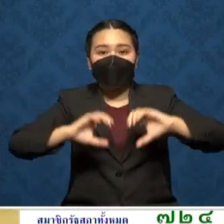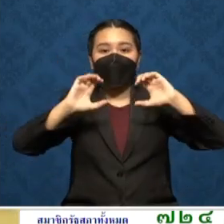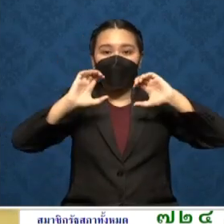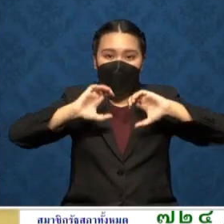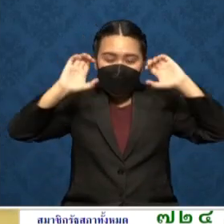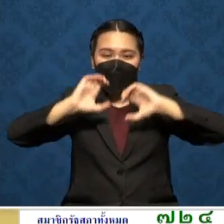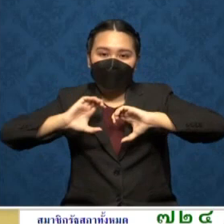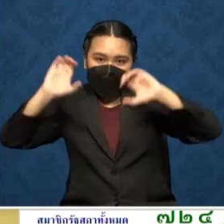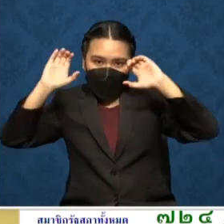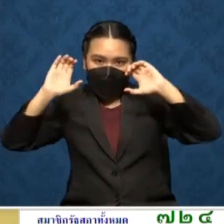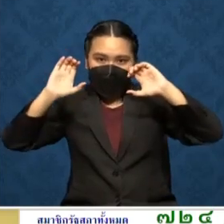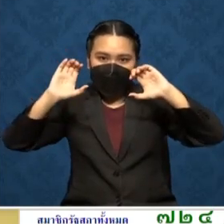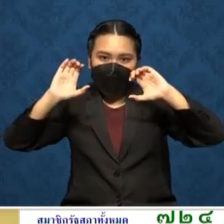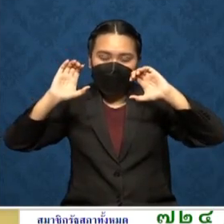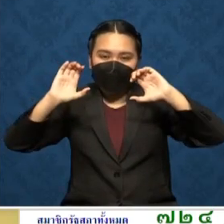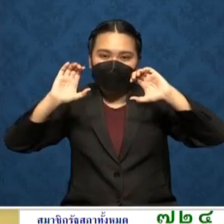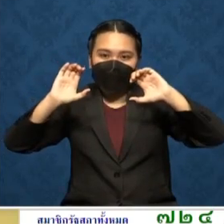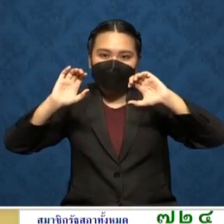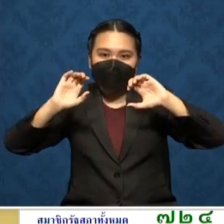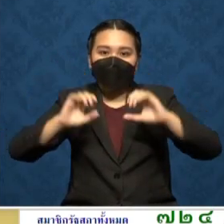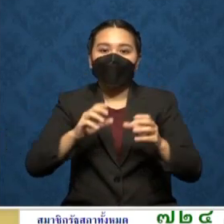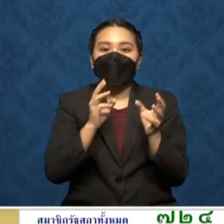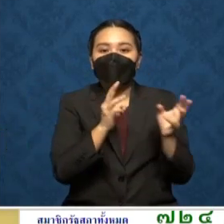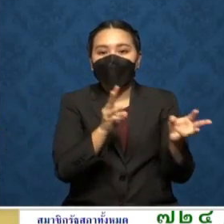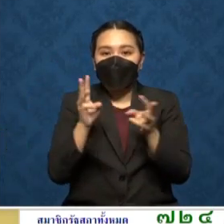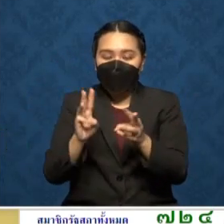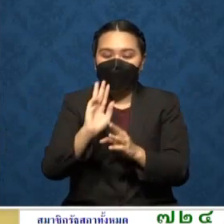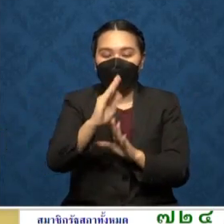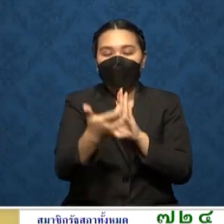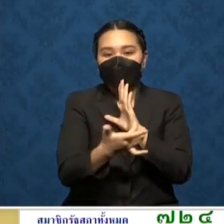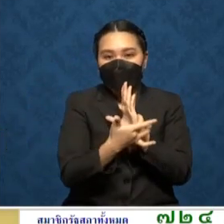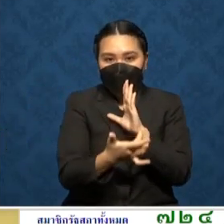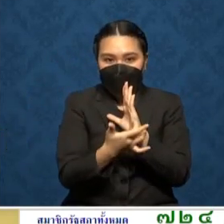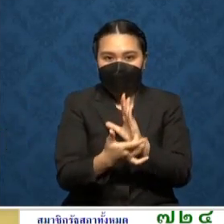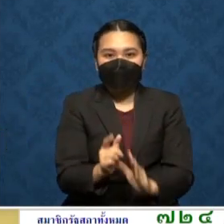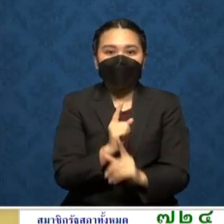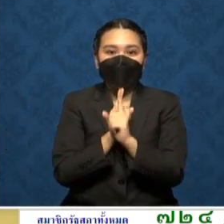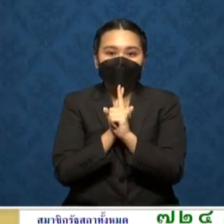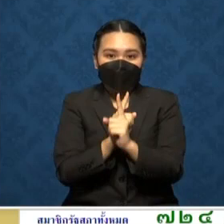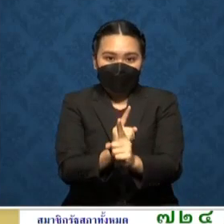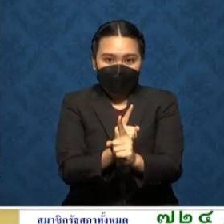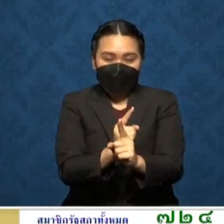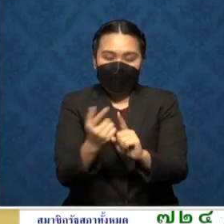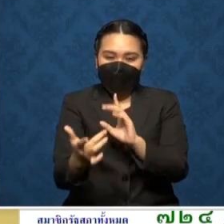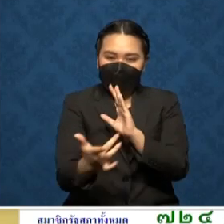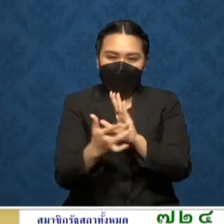องโดยนำเอาวิธีการทางอิเล็กทรอนิกส์ตามที่ปรากฏในยุคสมั